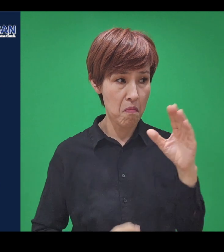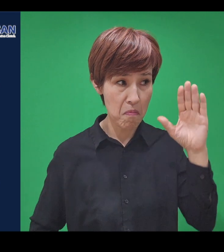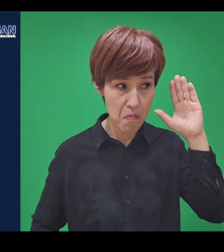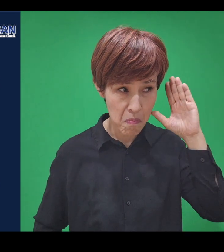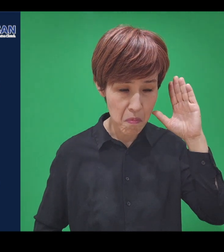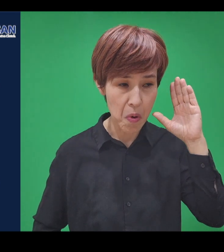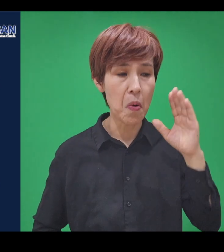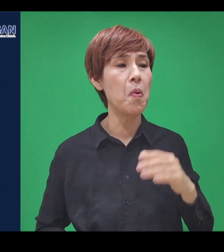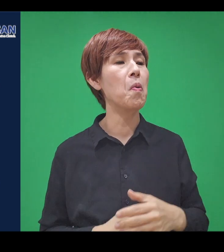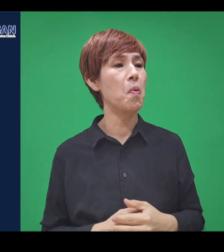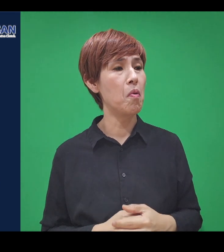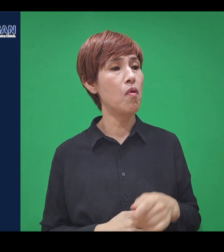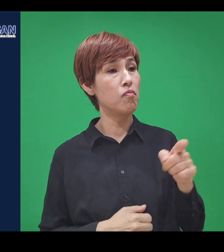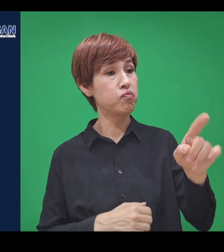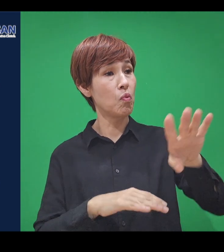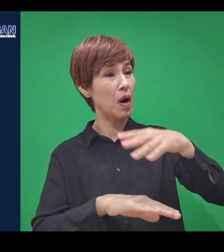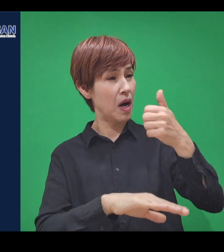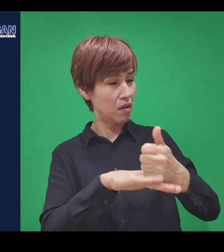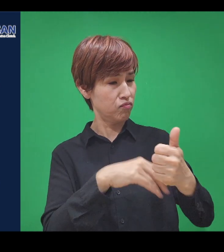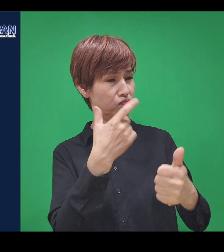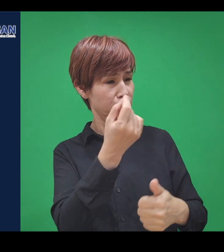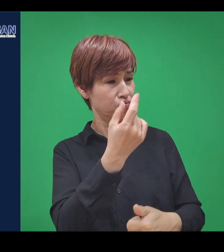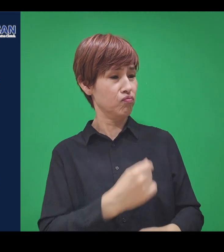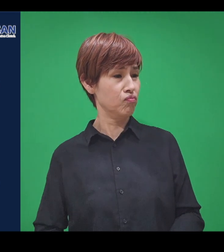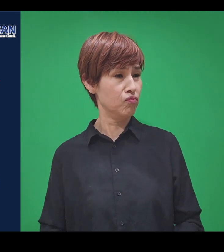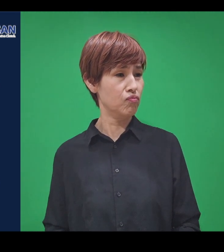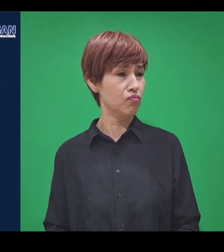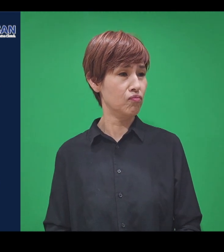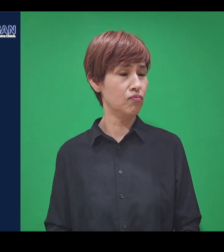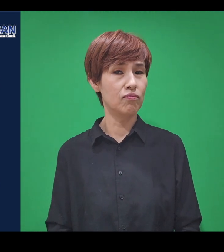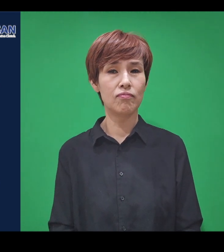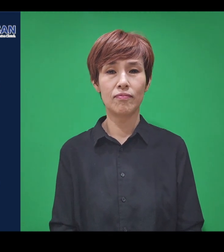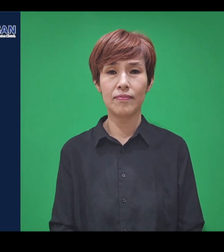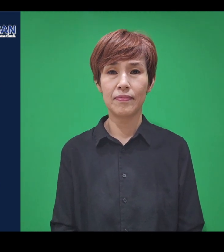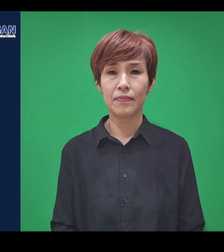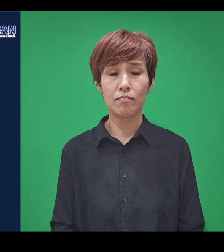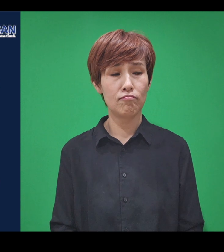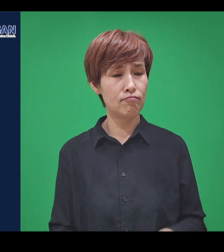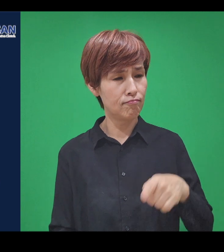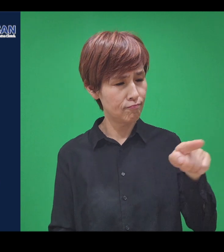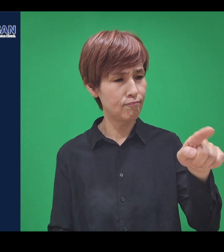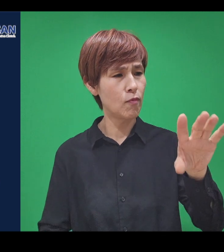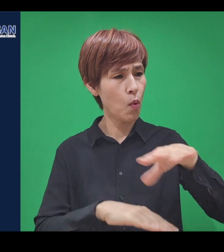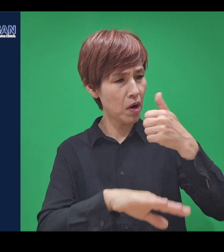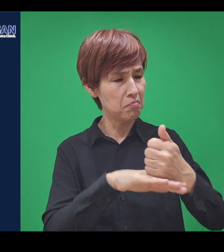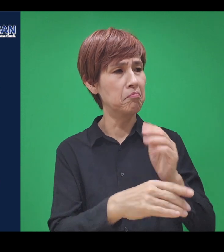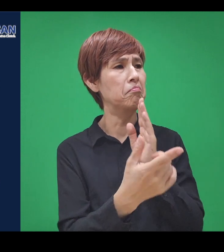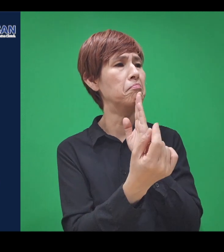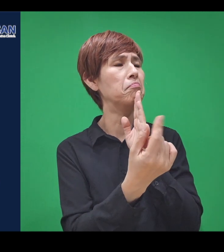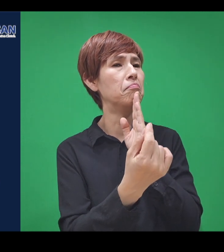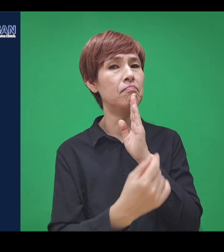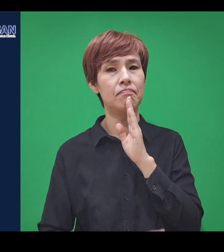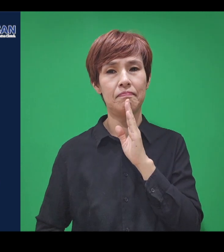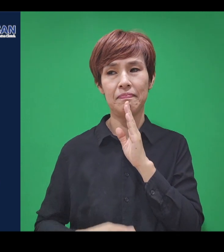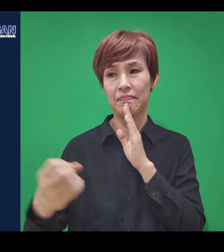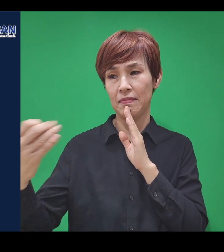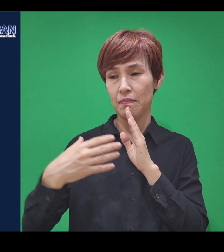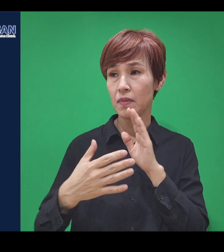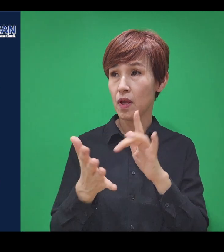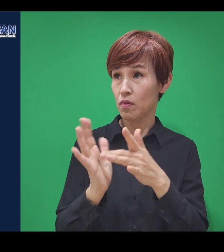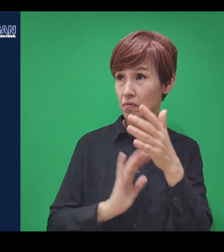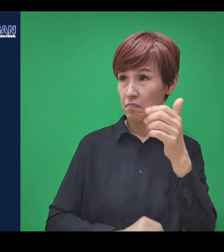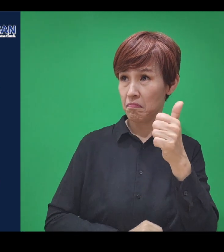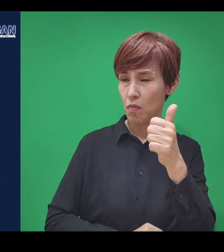말합니다. 그러면 네가 왕이 아니냐. 너 왕 맞구나. 예수께서 대답하시되